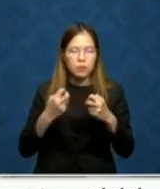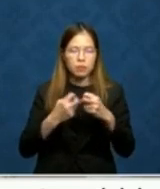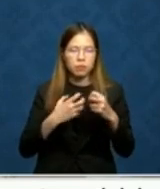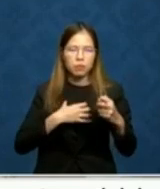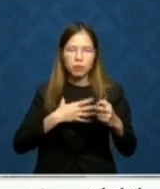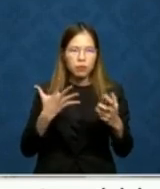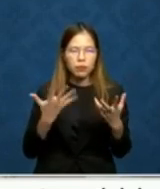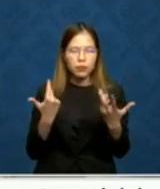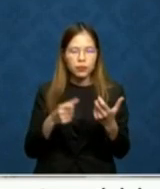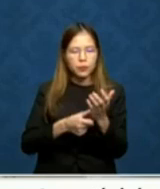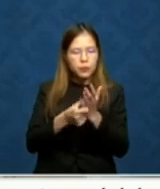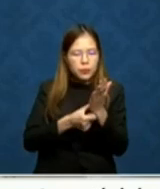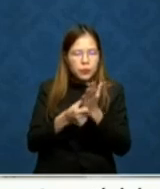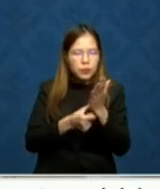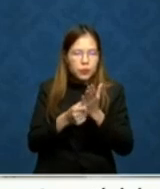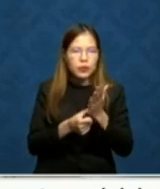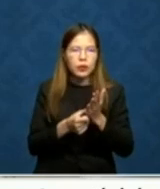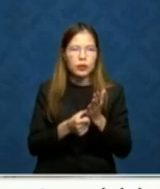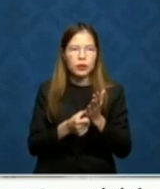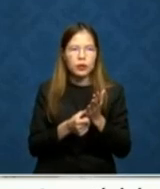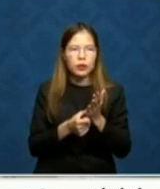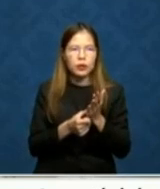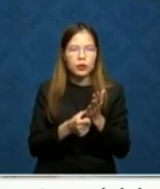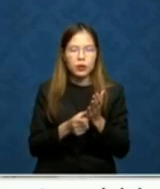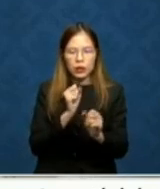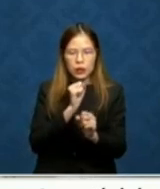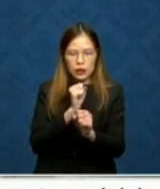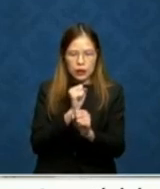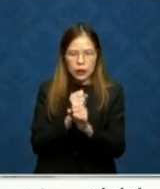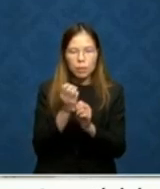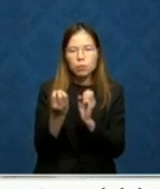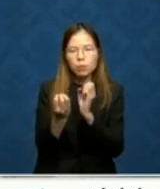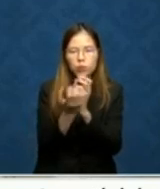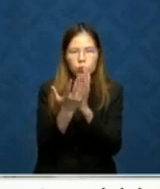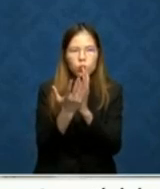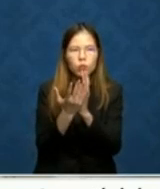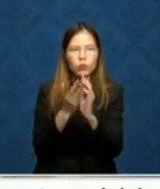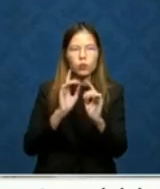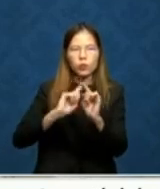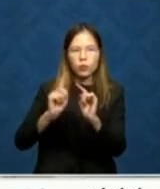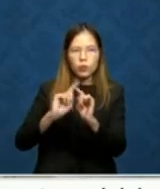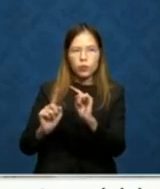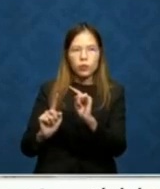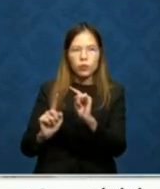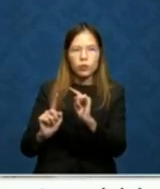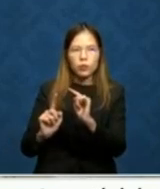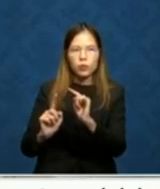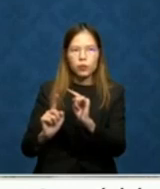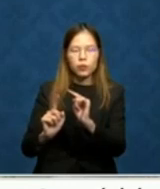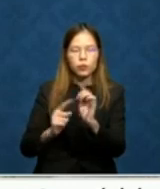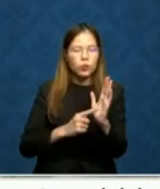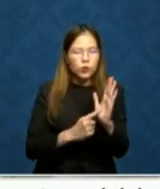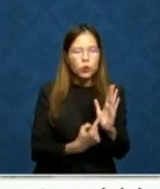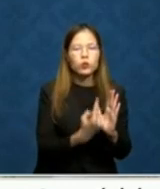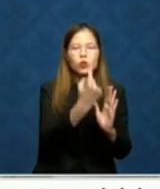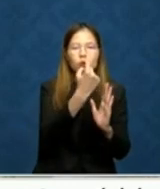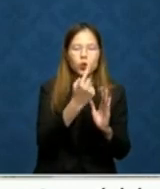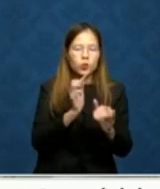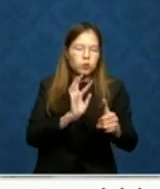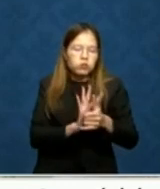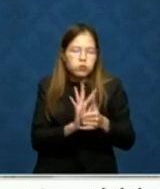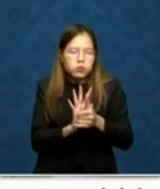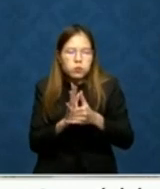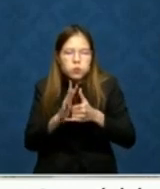ค่ะอย่างน้อยๆค่ะท่านประธานการกระทำความเดือดร้อนรำคาญซึ่งมันเป็นจุดเริ่มต้นของการคุกคามทางเ